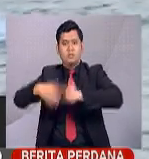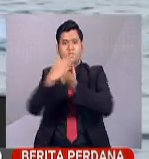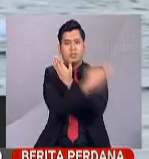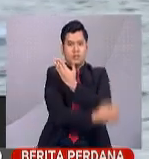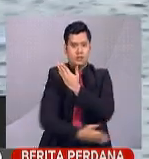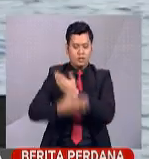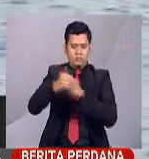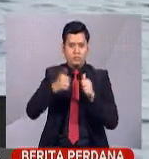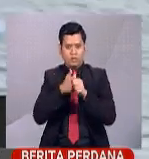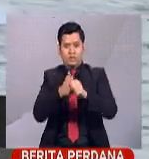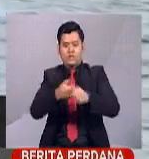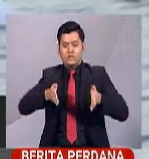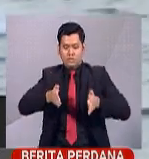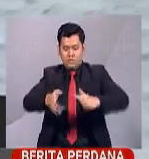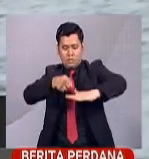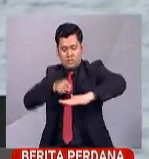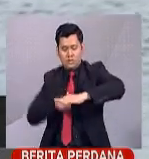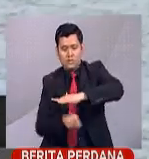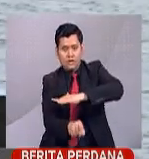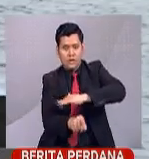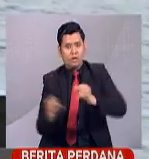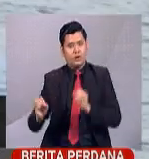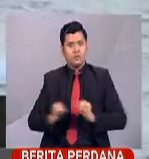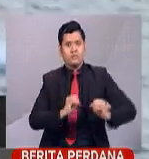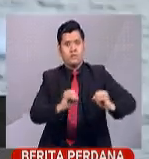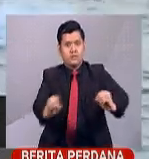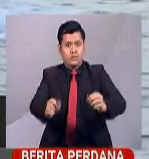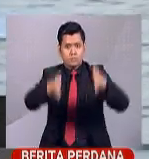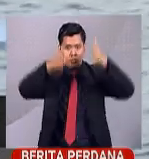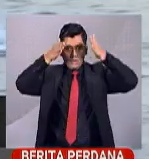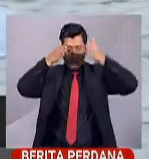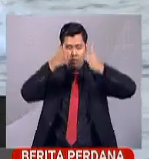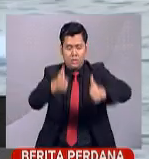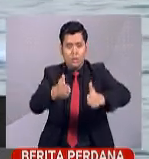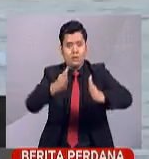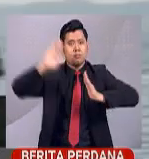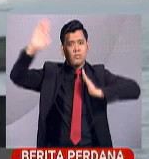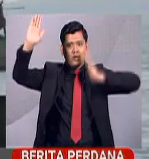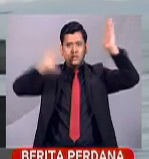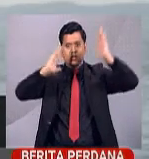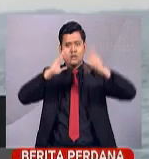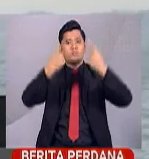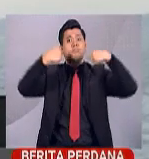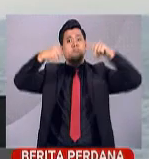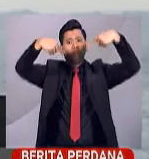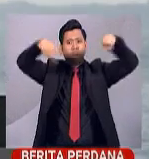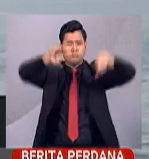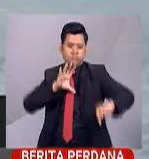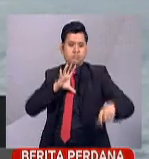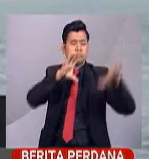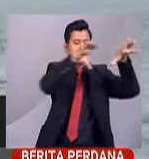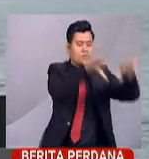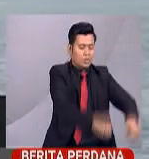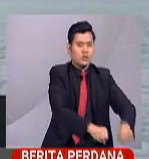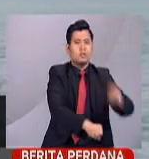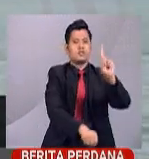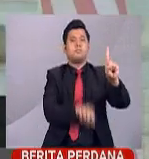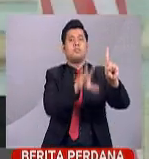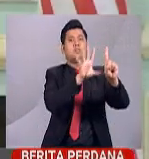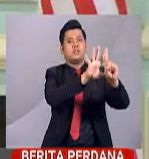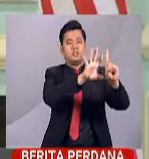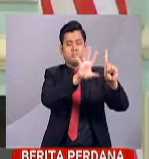Selain kawalan sempadan negara, operasi bersepadu turut memberi tumpuan kepada dalam negara dan berjaya menahan 1,515